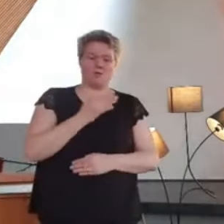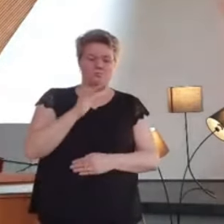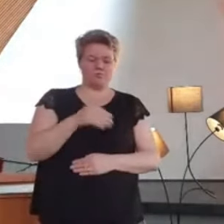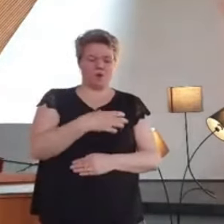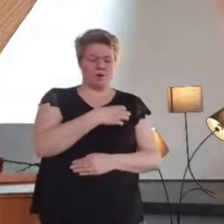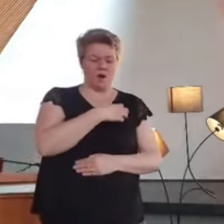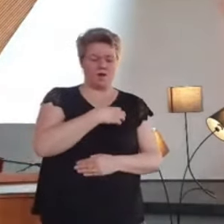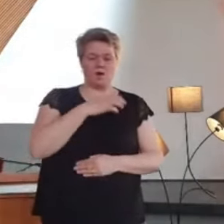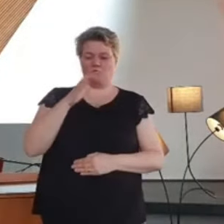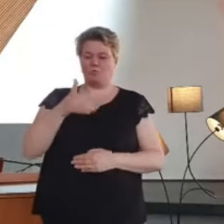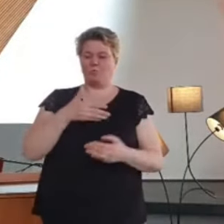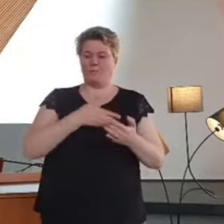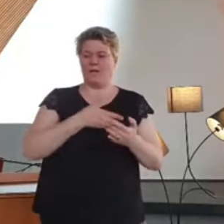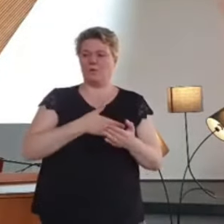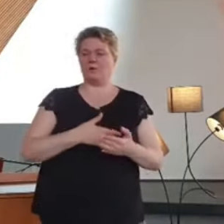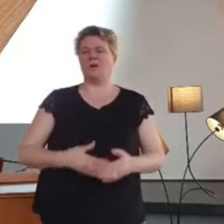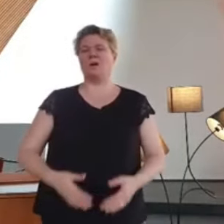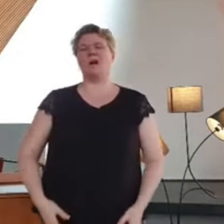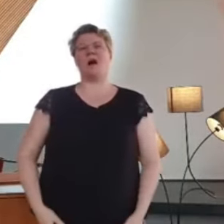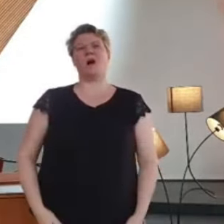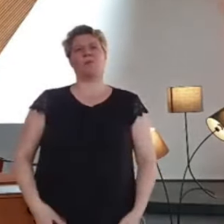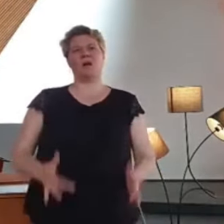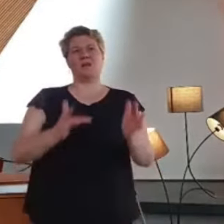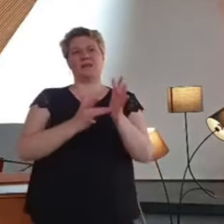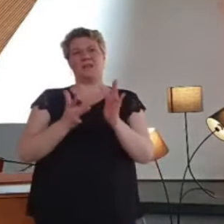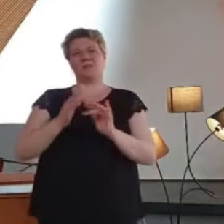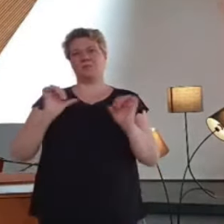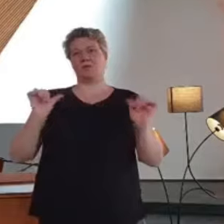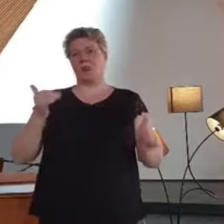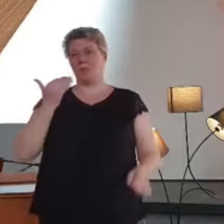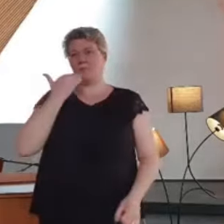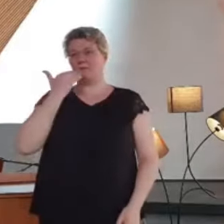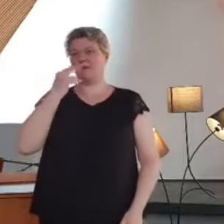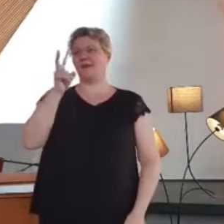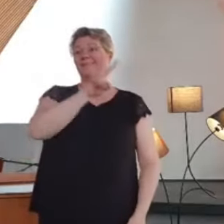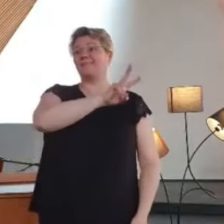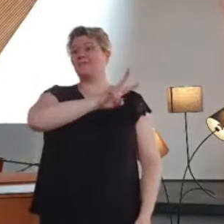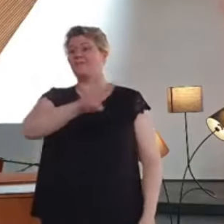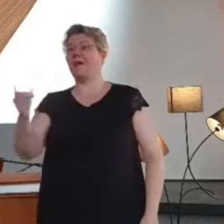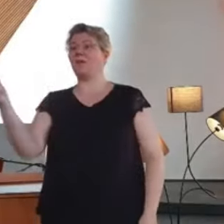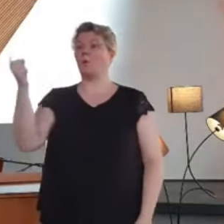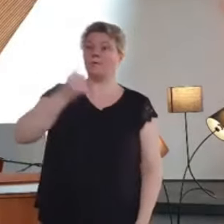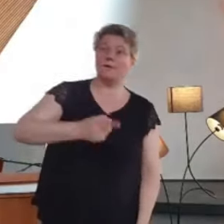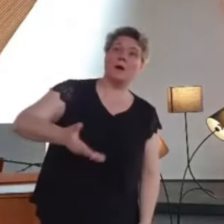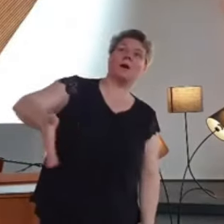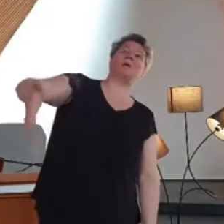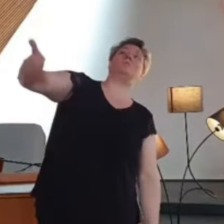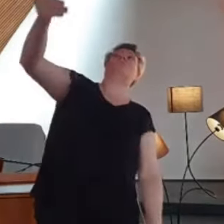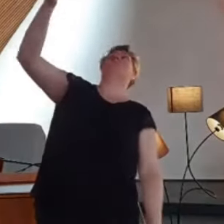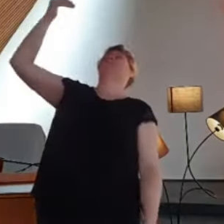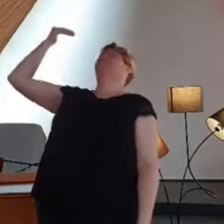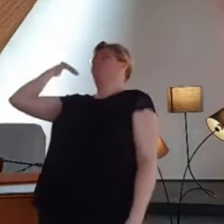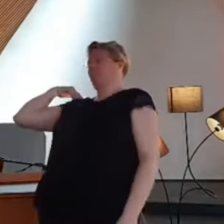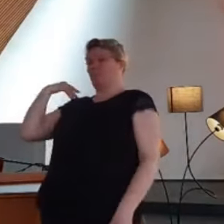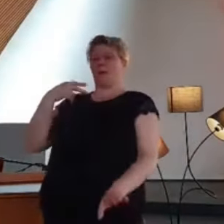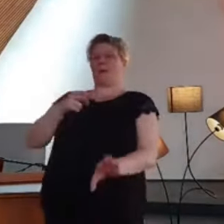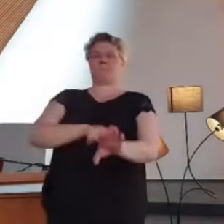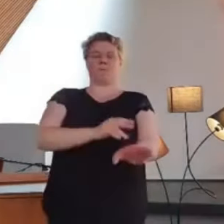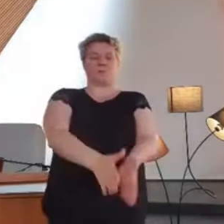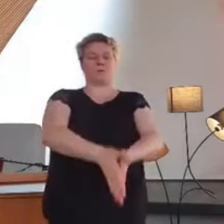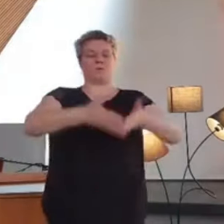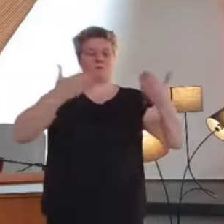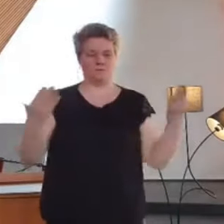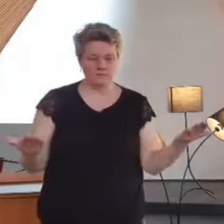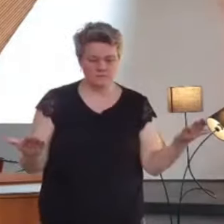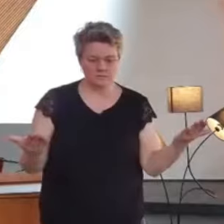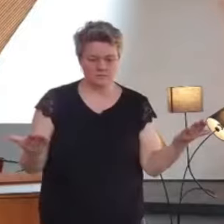dann hat man das Problem, dass der ja vor 2000 Jahren gelebt hat und wir in die Bibel schauen und es gar